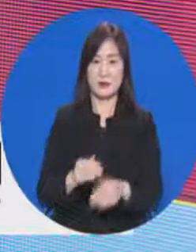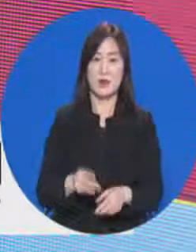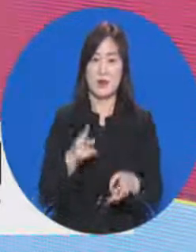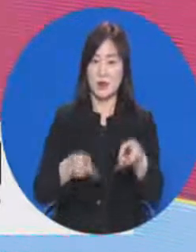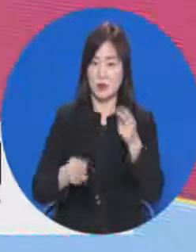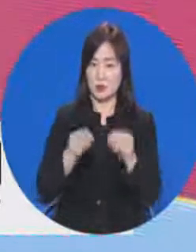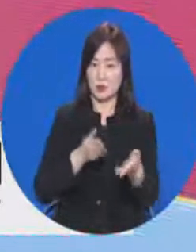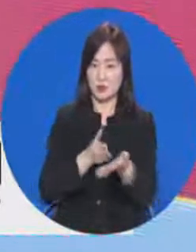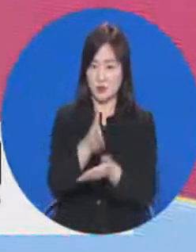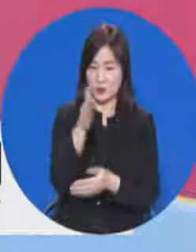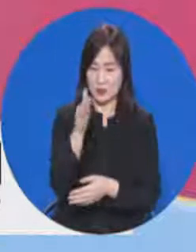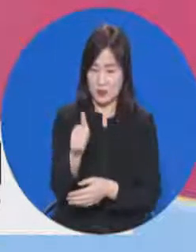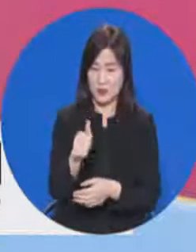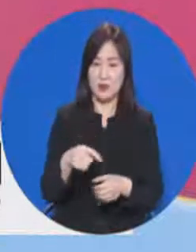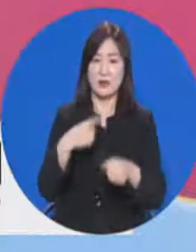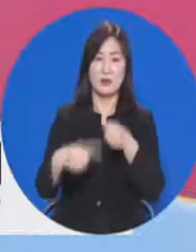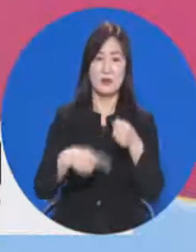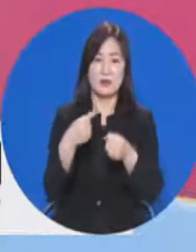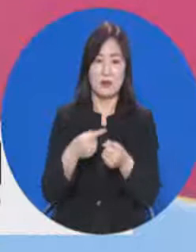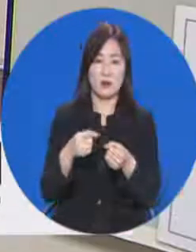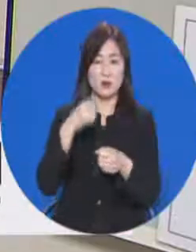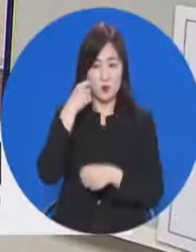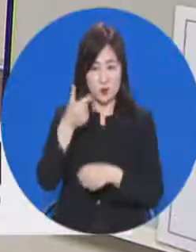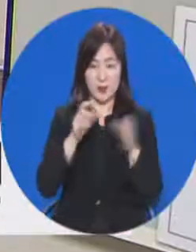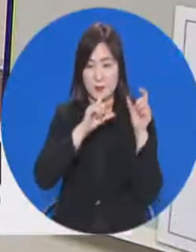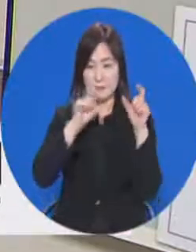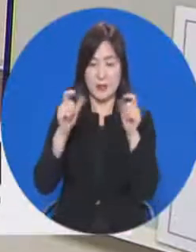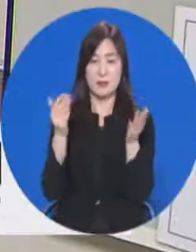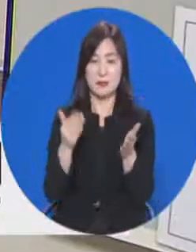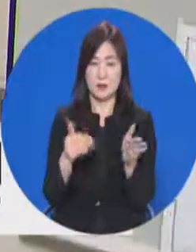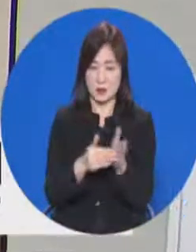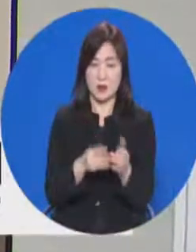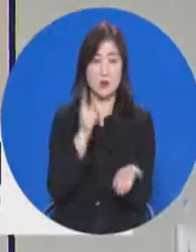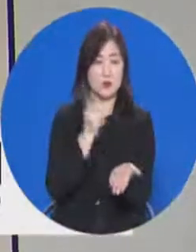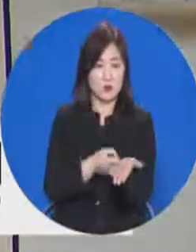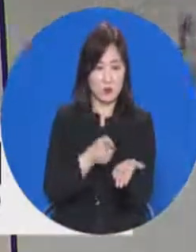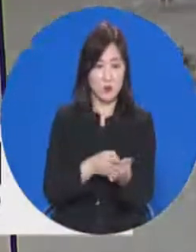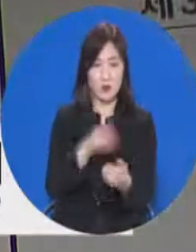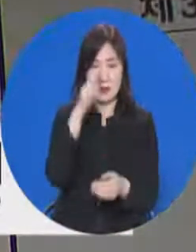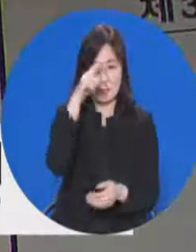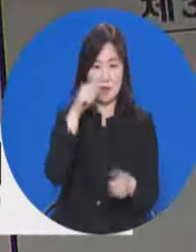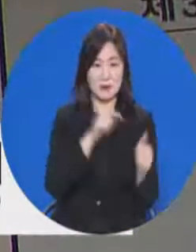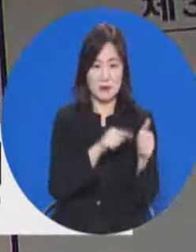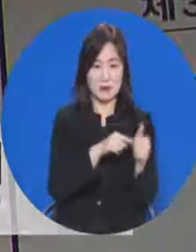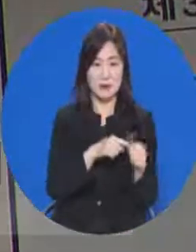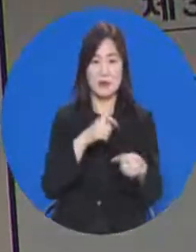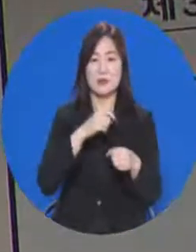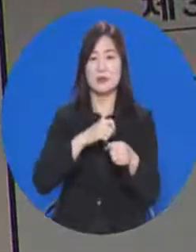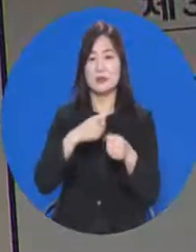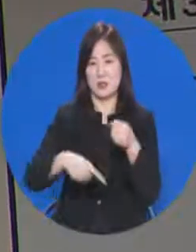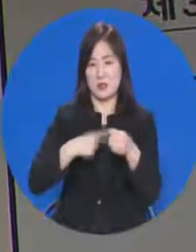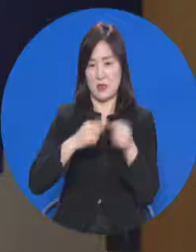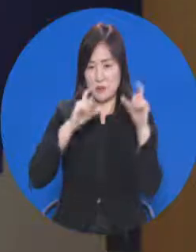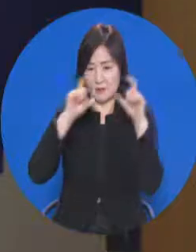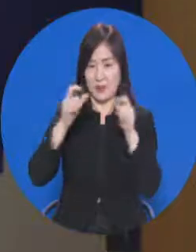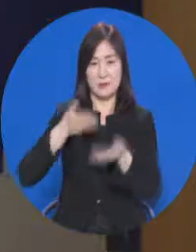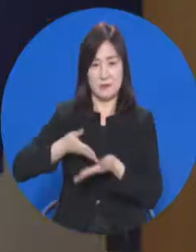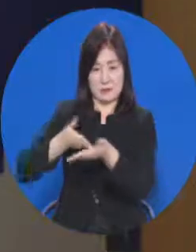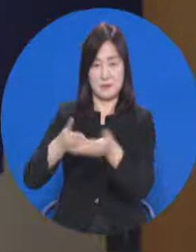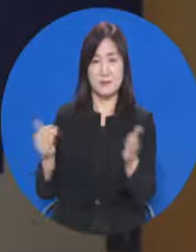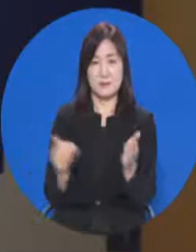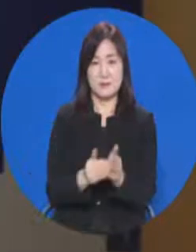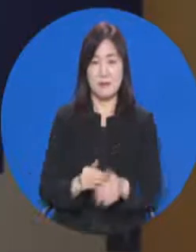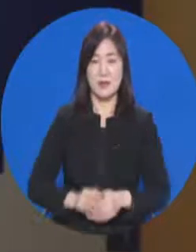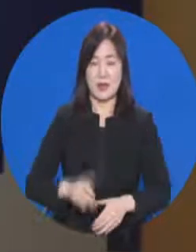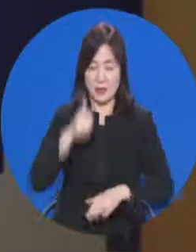편집국장 정모 씨에게도 1년 6개월, 총무 박모 씨에게는 징역 1년을 내려달라고 요청했습니다. 최종